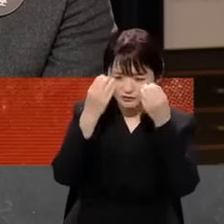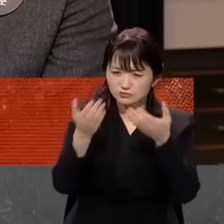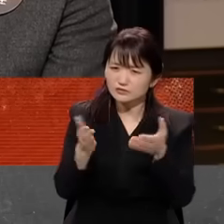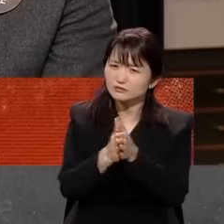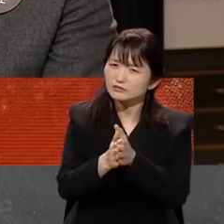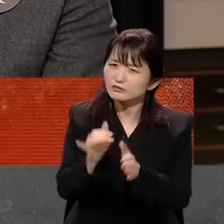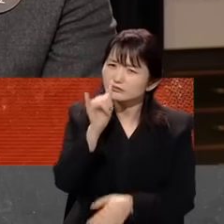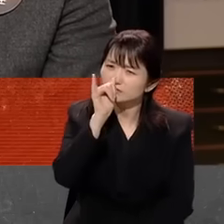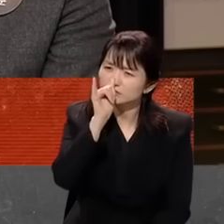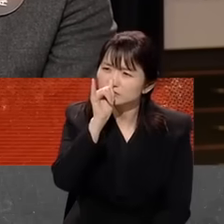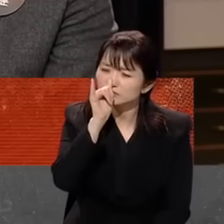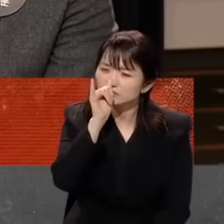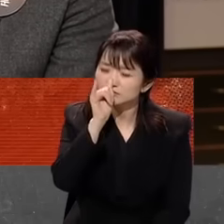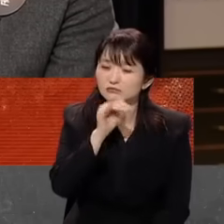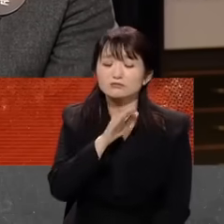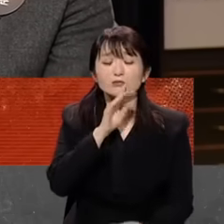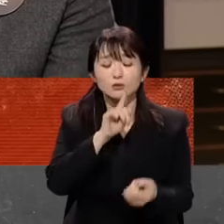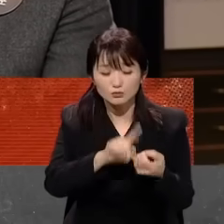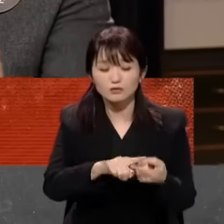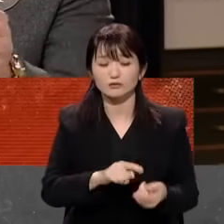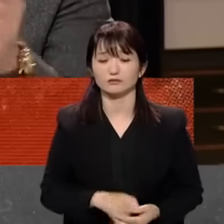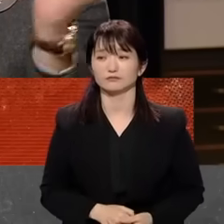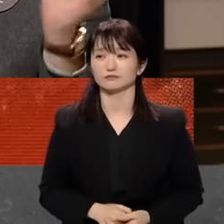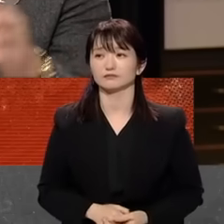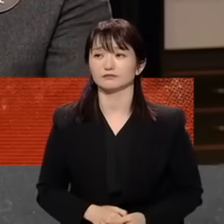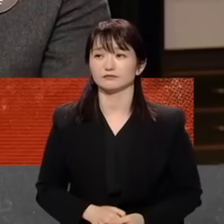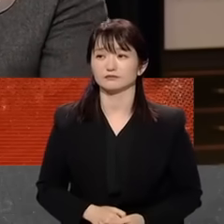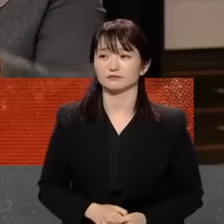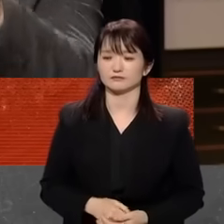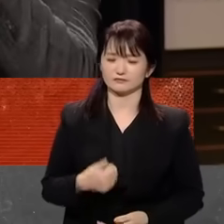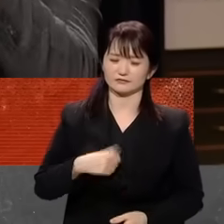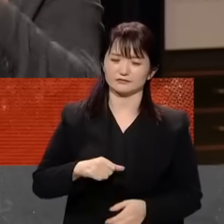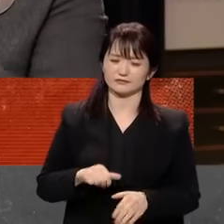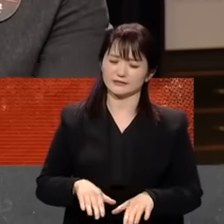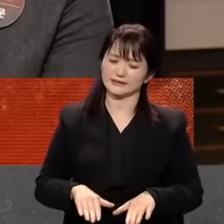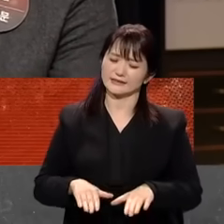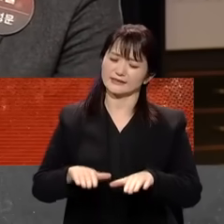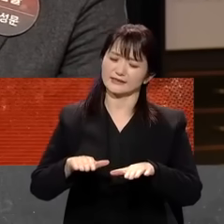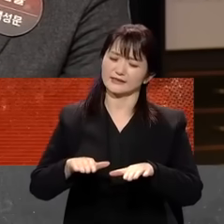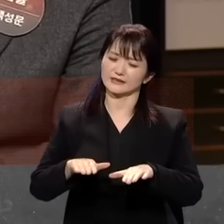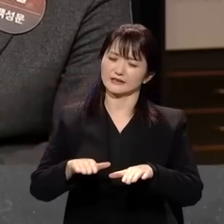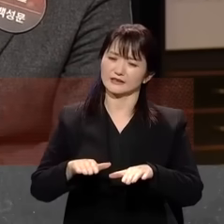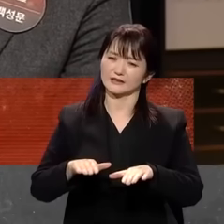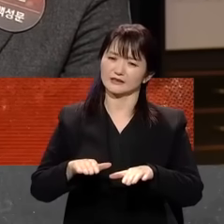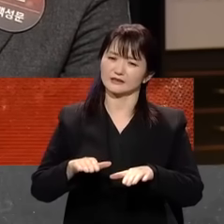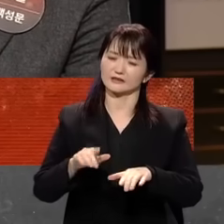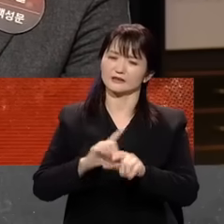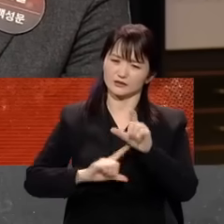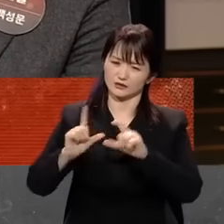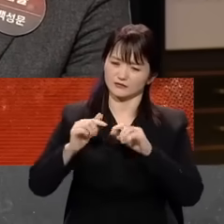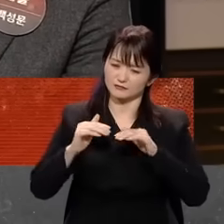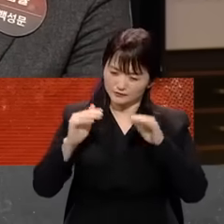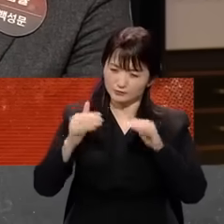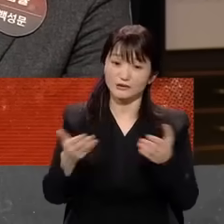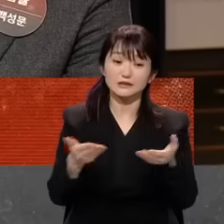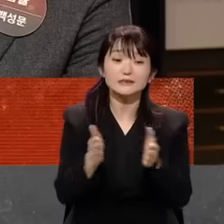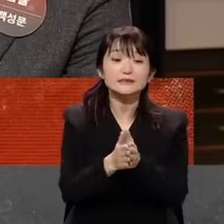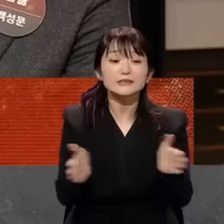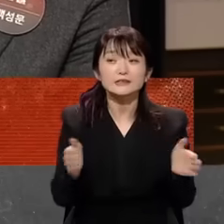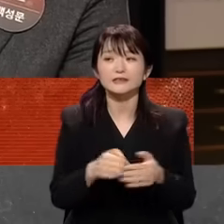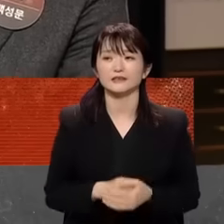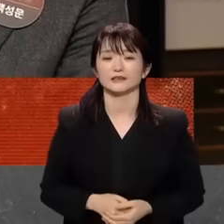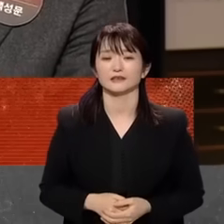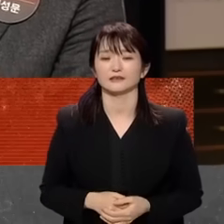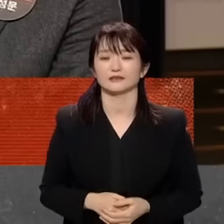수 있긴 할까 당연하지 야 지어이 아 제가 너무 안 크는데 저 조금만 넣면 바로 일 시작해 당신 진짜 잘했잖아